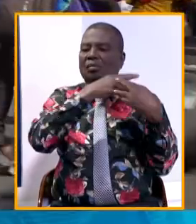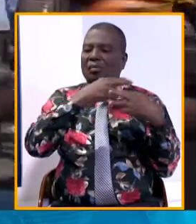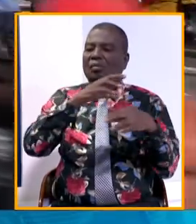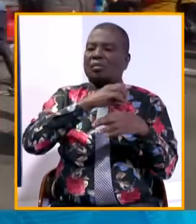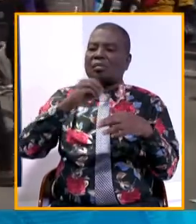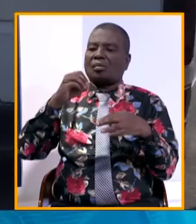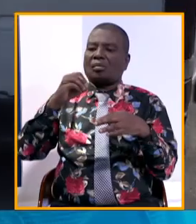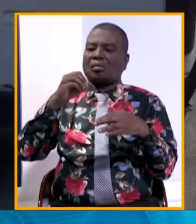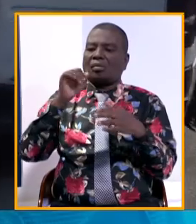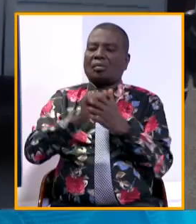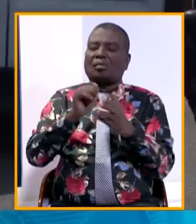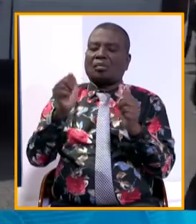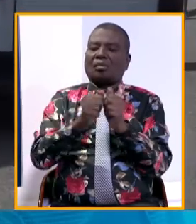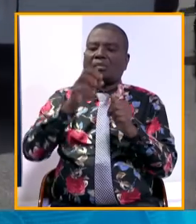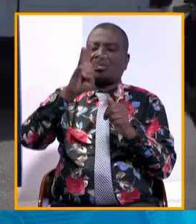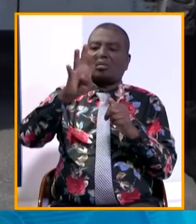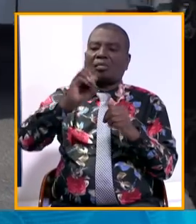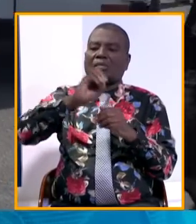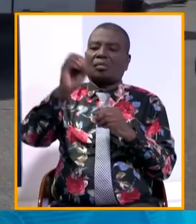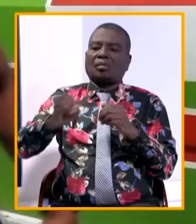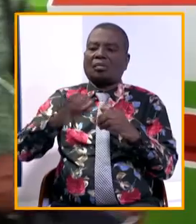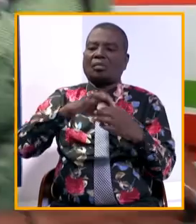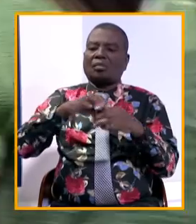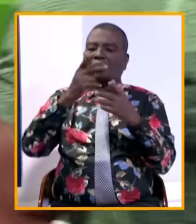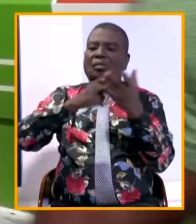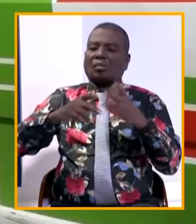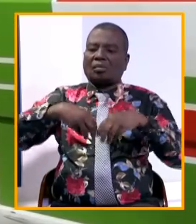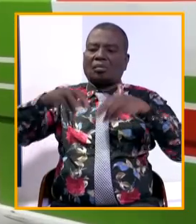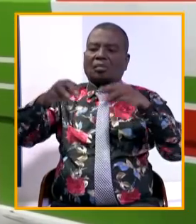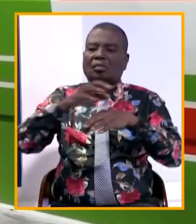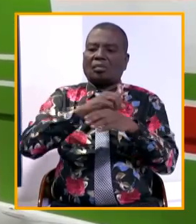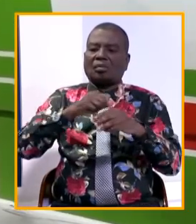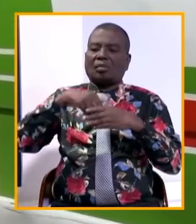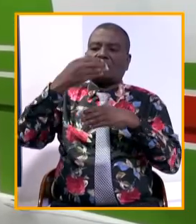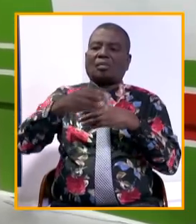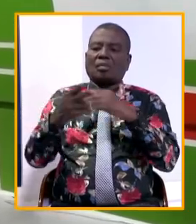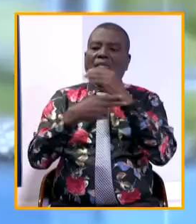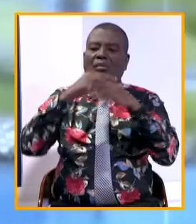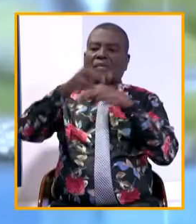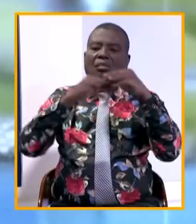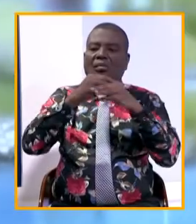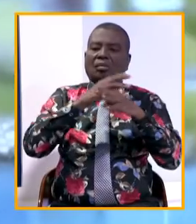avec 40% des parts de marché, d'après la Banque centrale des États de l'Afrique de l'Ouest, BCAO.